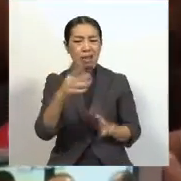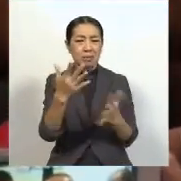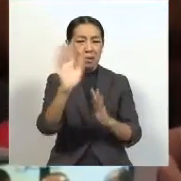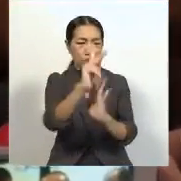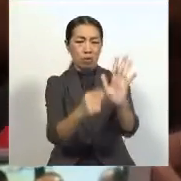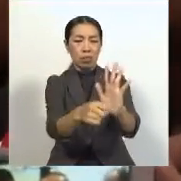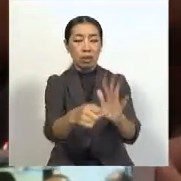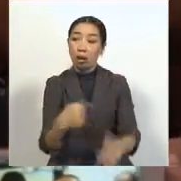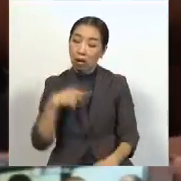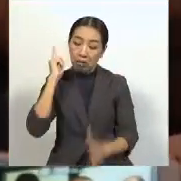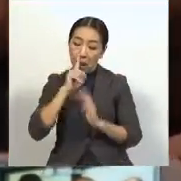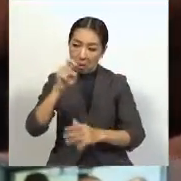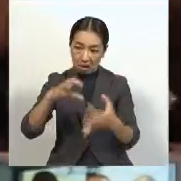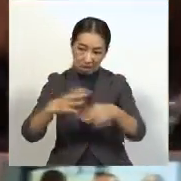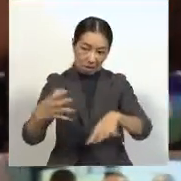จจะเป็น